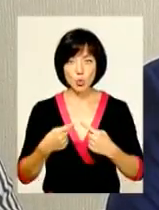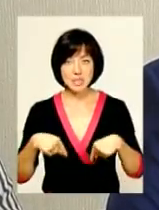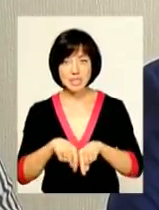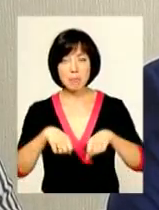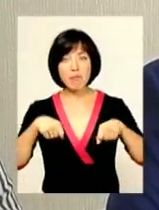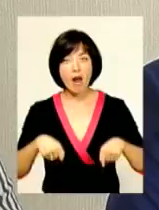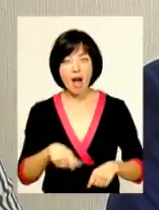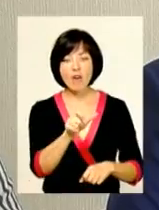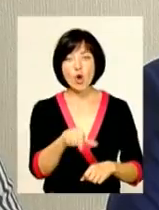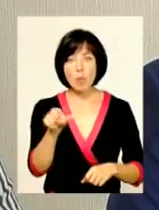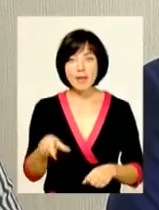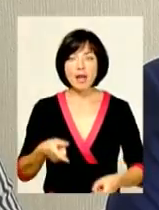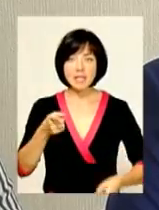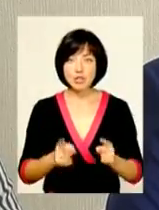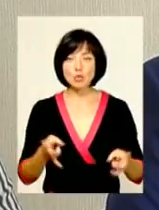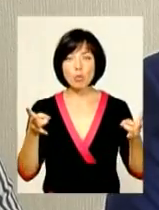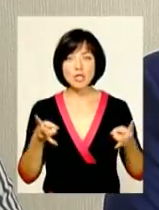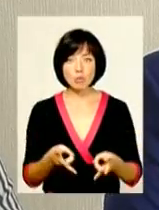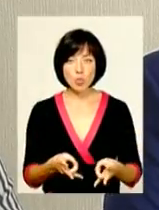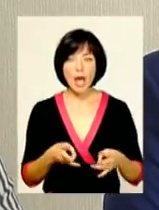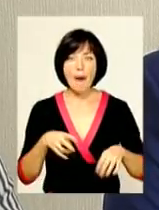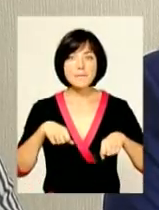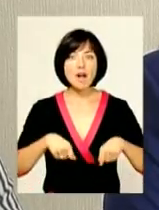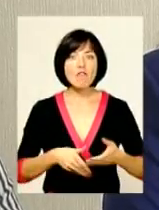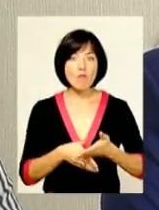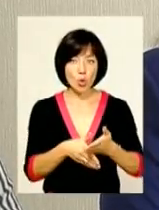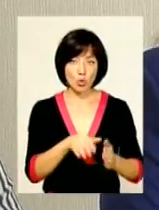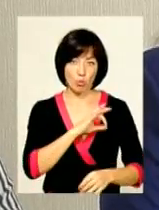яких громадяни дійсно потребують правової допомоги.